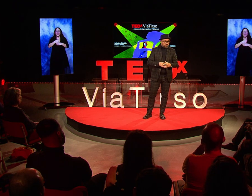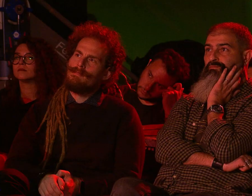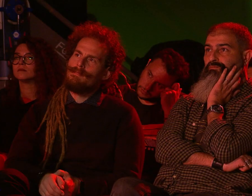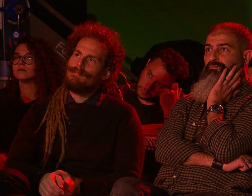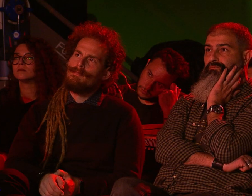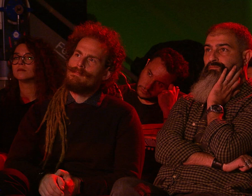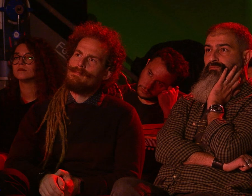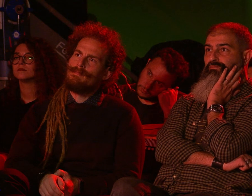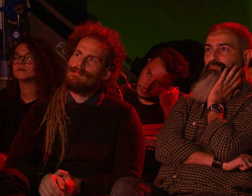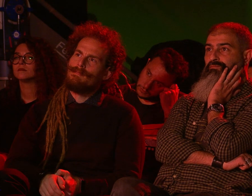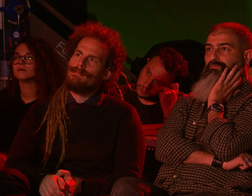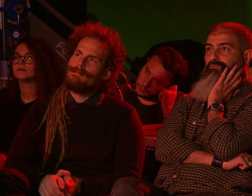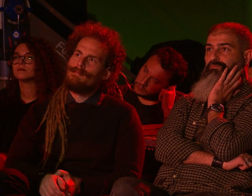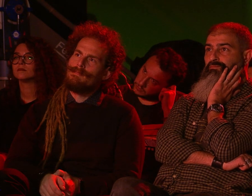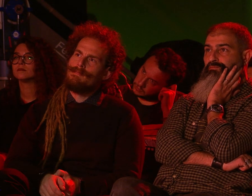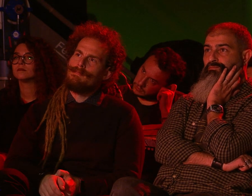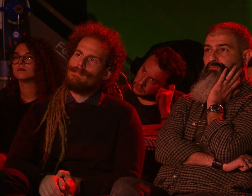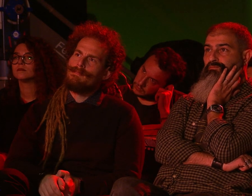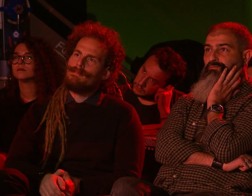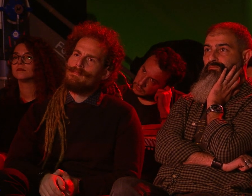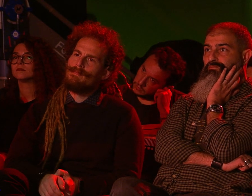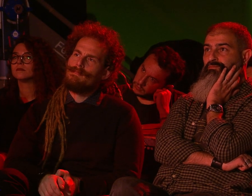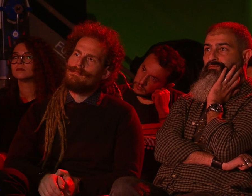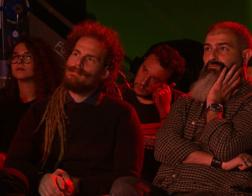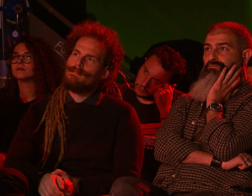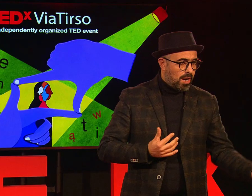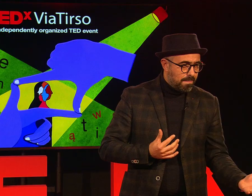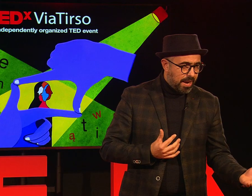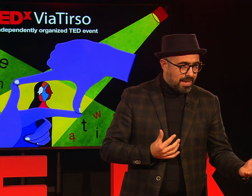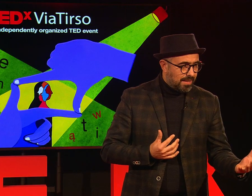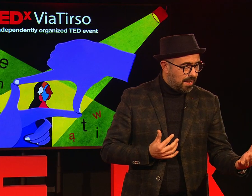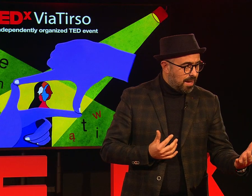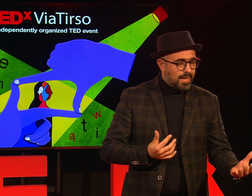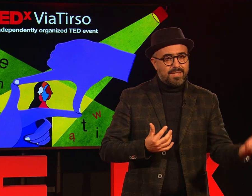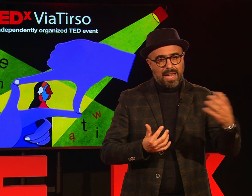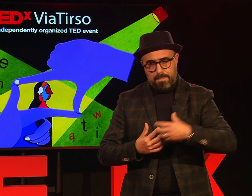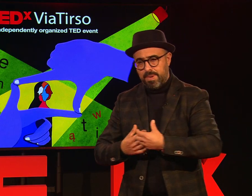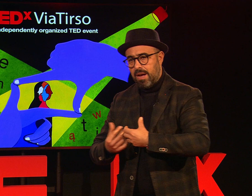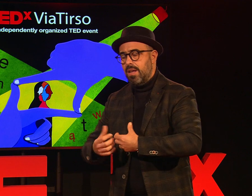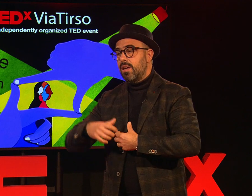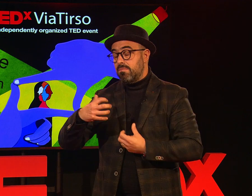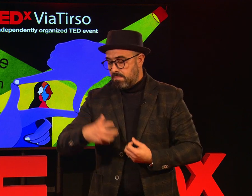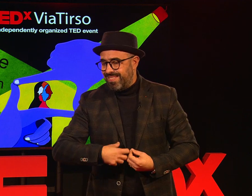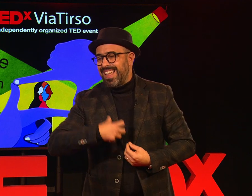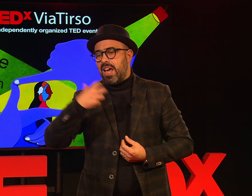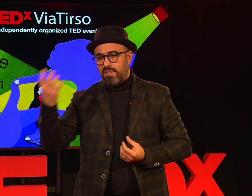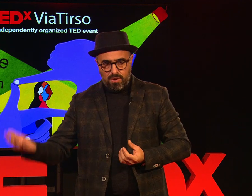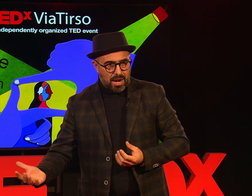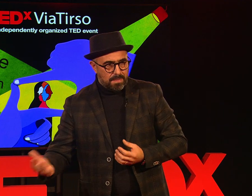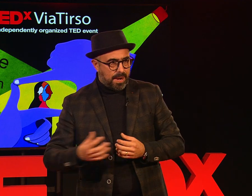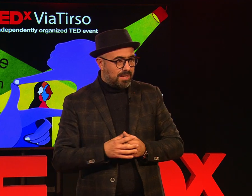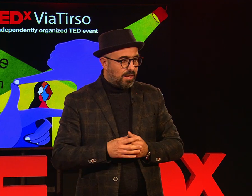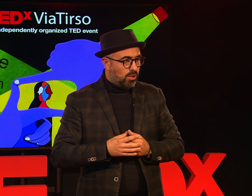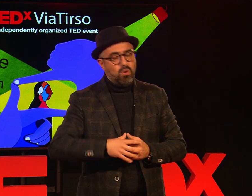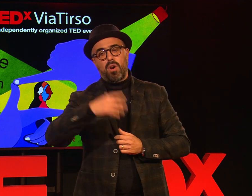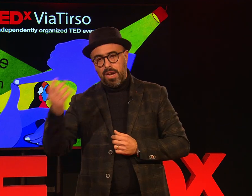di comunicazione nuovo che parta dalle culture che sia vicino alle imprese che sappia dare valore